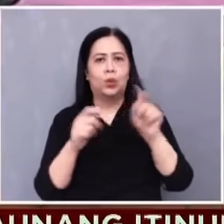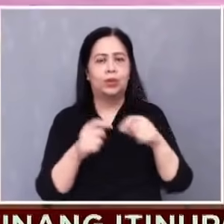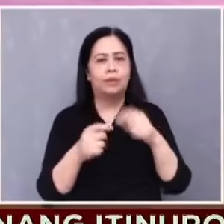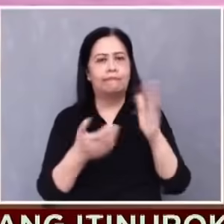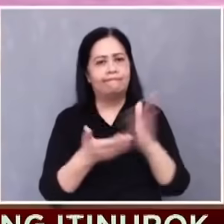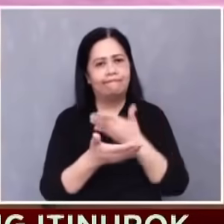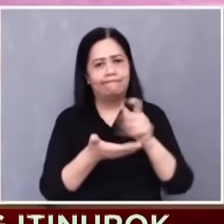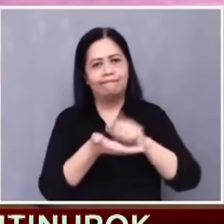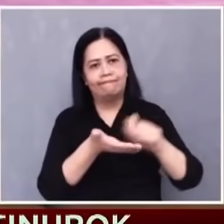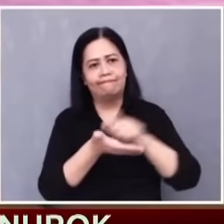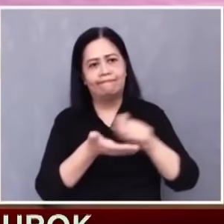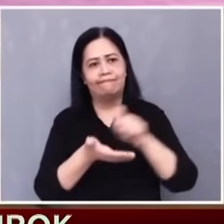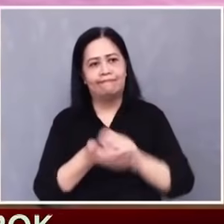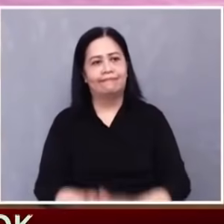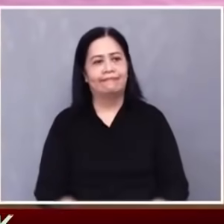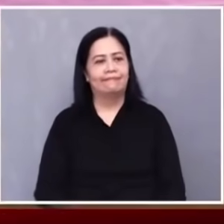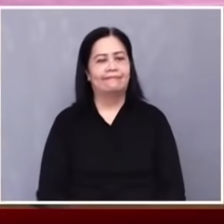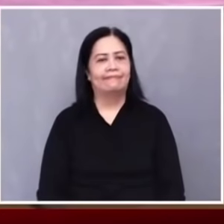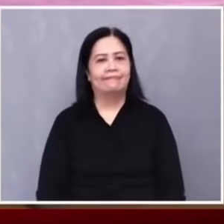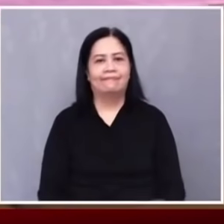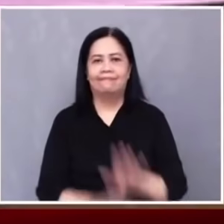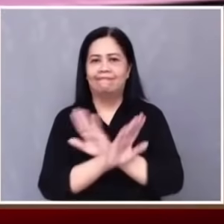awitin.